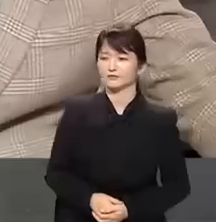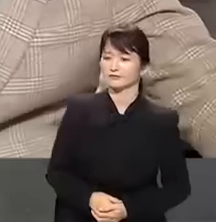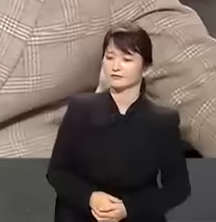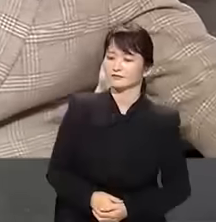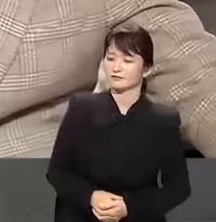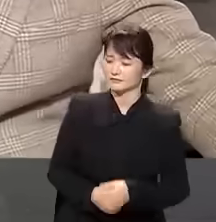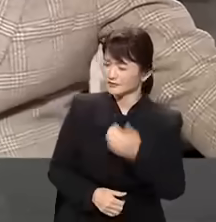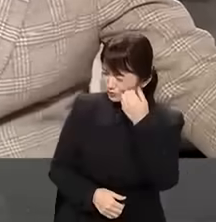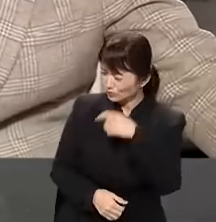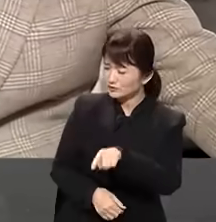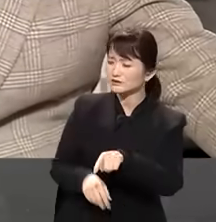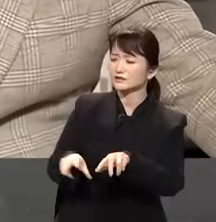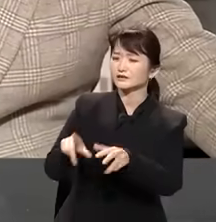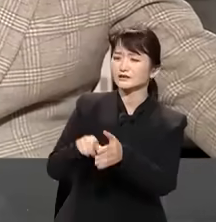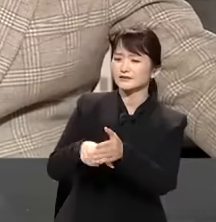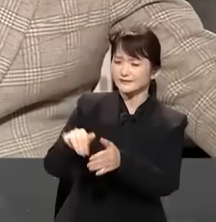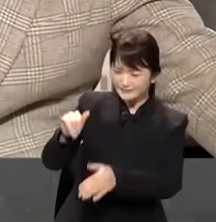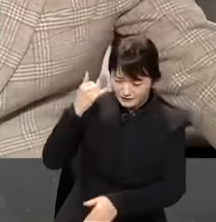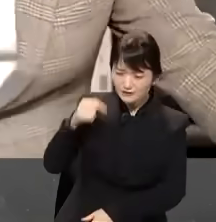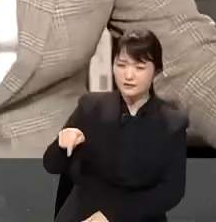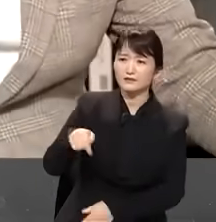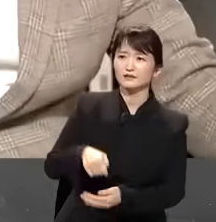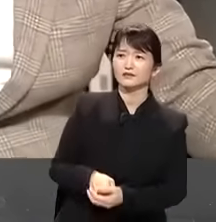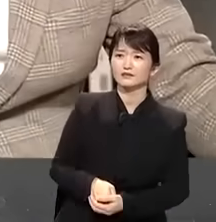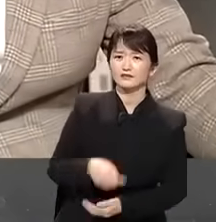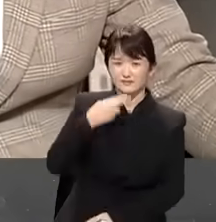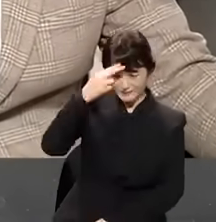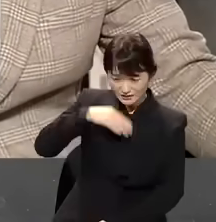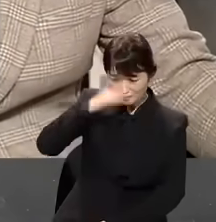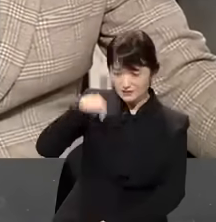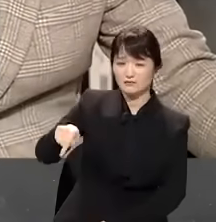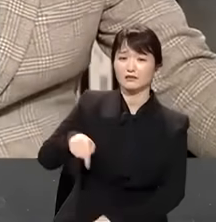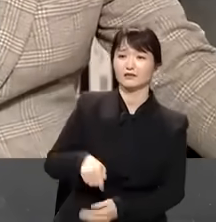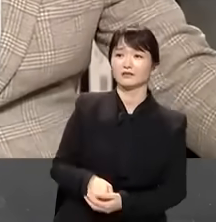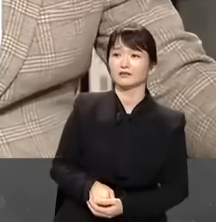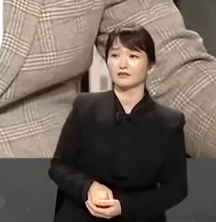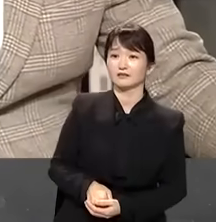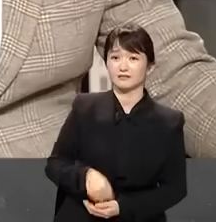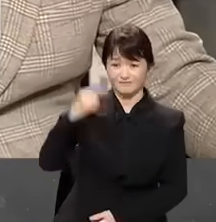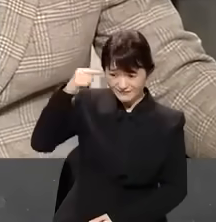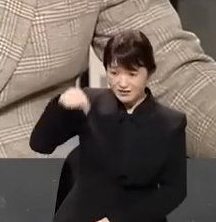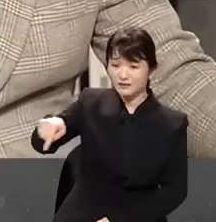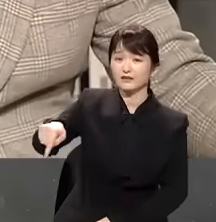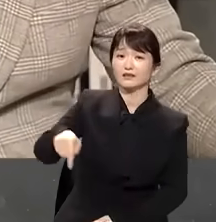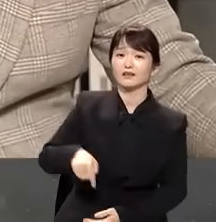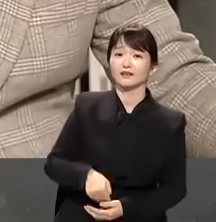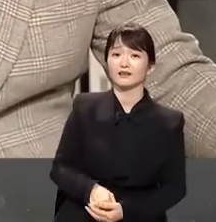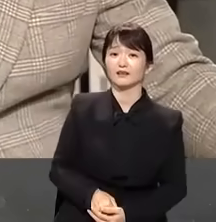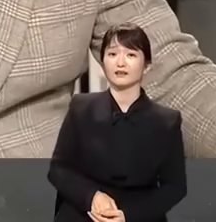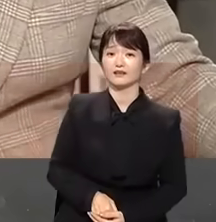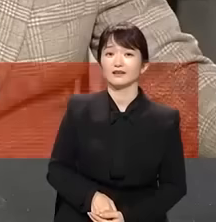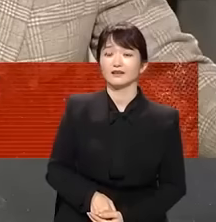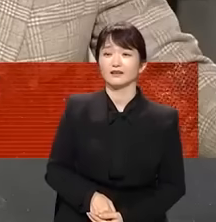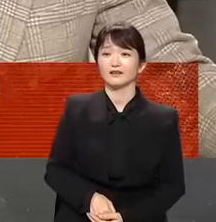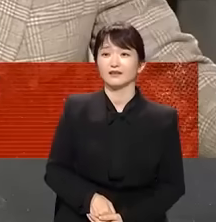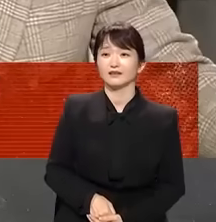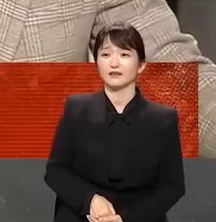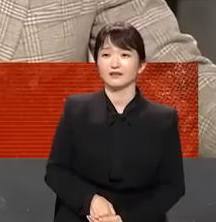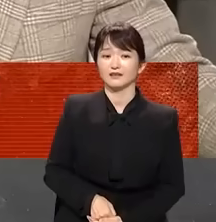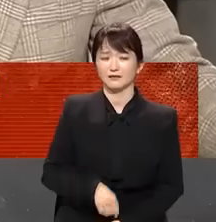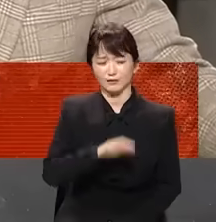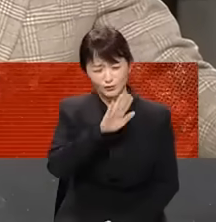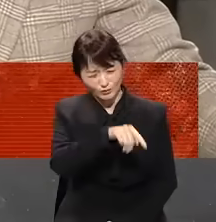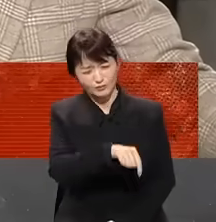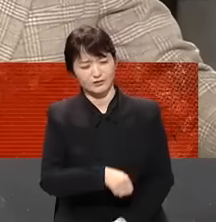성문아이티피 이 시간에 전화를 하니 아 술취해 가지고 아 그거 미친 거 아니야 그 금만 그거 아니 또 무슨